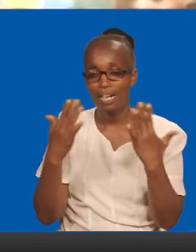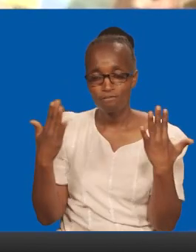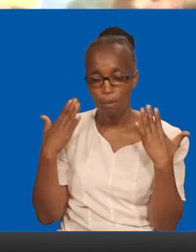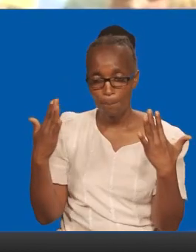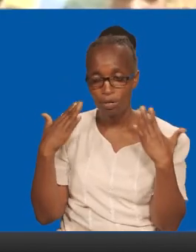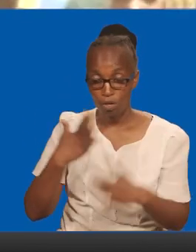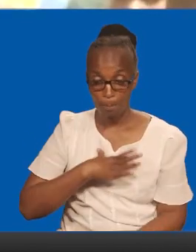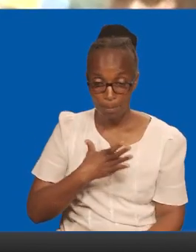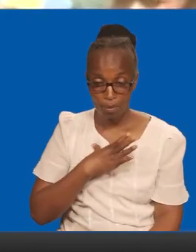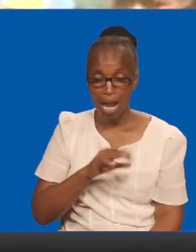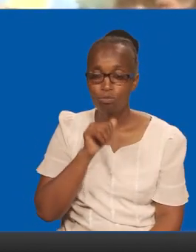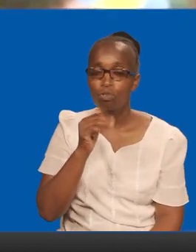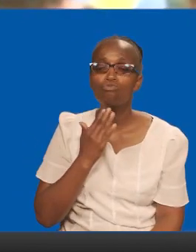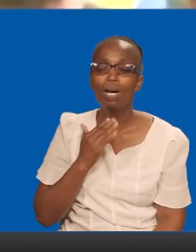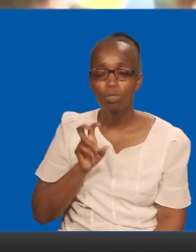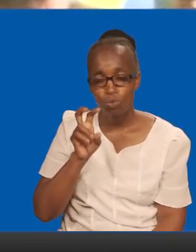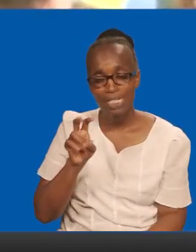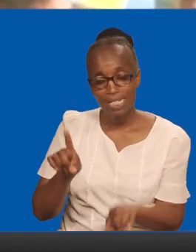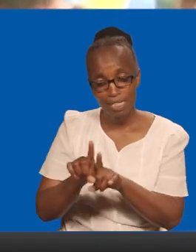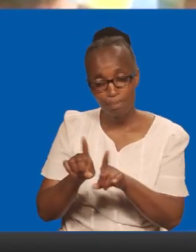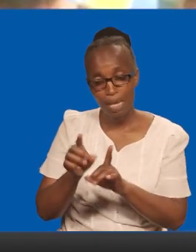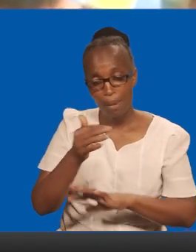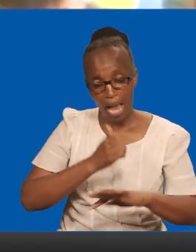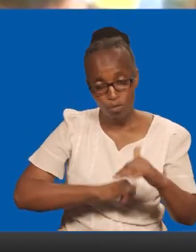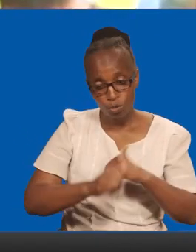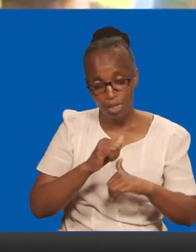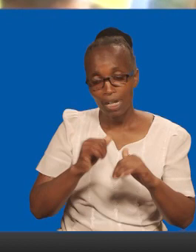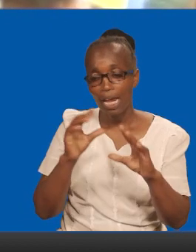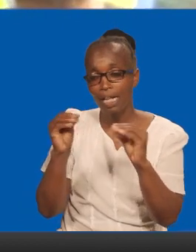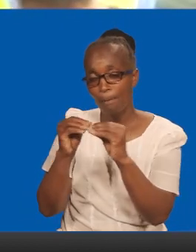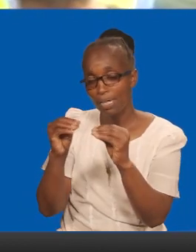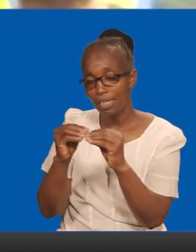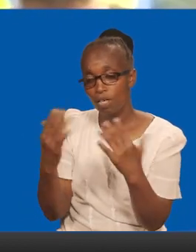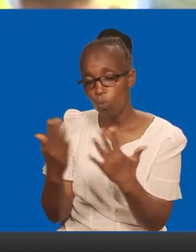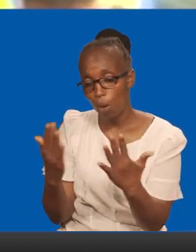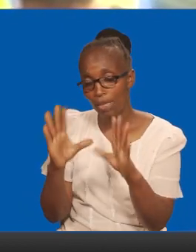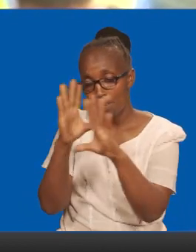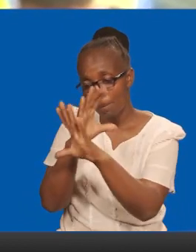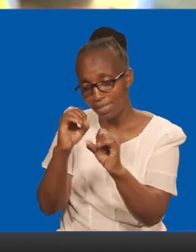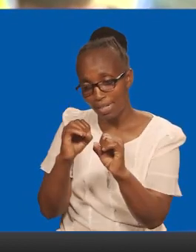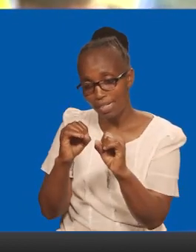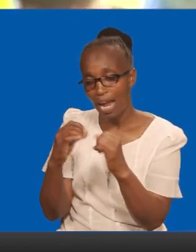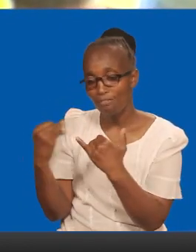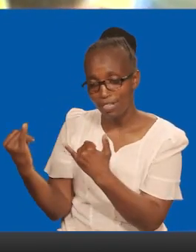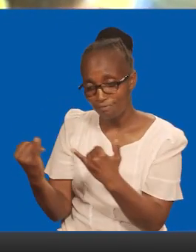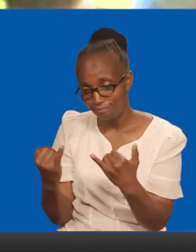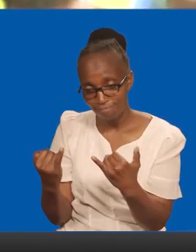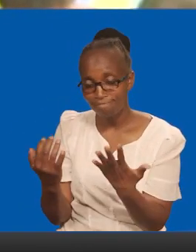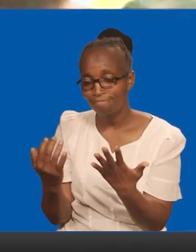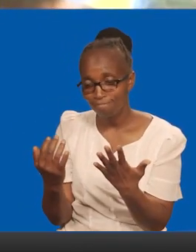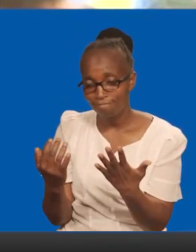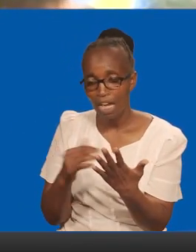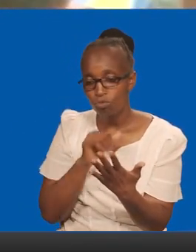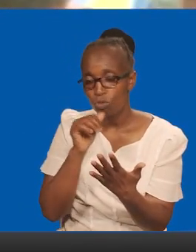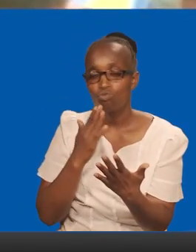ya maendeleo ya Meru. Tabia kama hii mimi sitaki tena. Kwa mkutano ya rais mimi sitaki watu wa